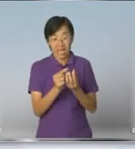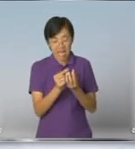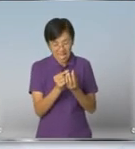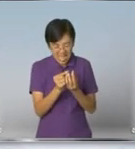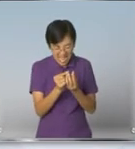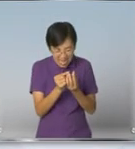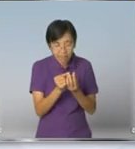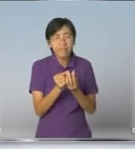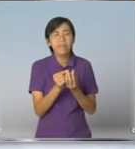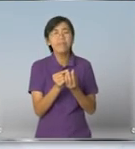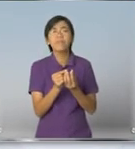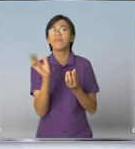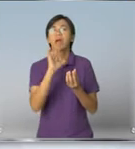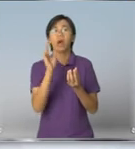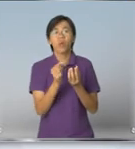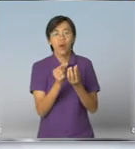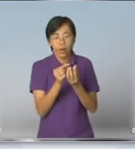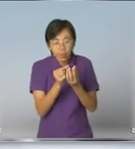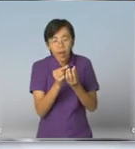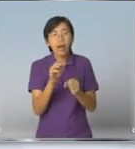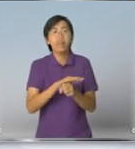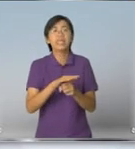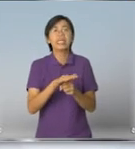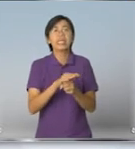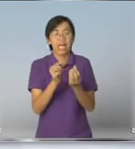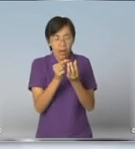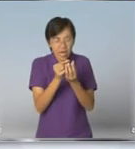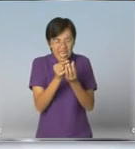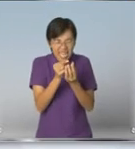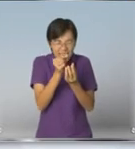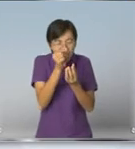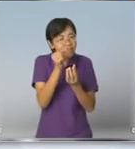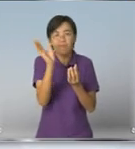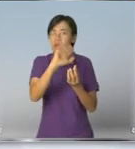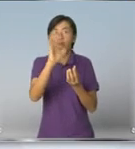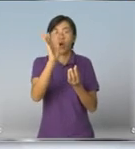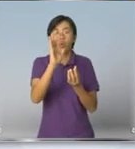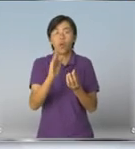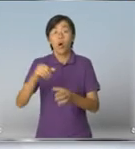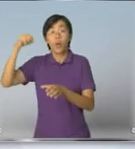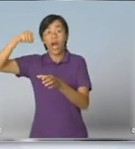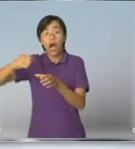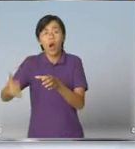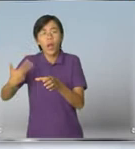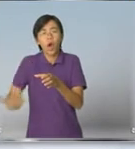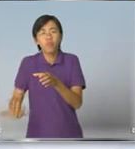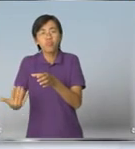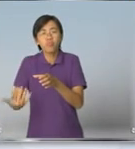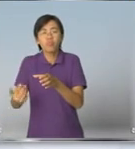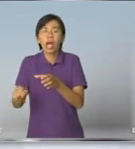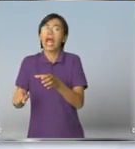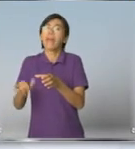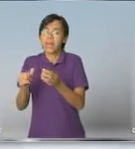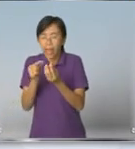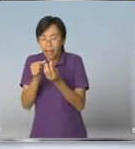กลีบมันบางมากกว่านี้มิฉะนั้นแล้วเวลานึ่งออกมาแล้วเนี่ยตัวกลีบที่บางมันจะล้ม ค่ะเอาละครับขั้นต่อไปทำอะไรดี